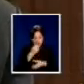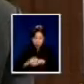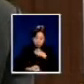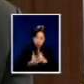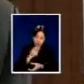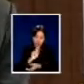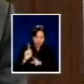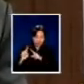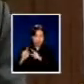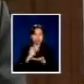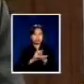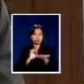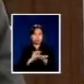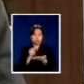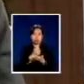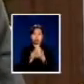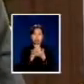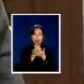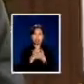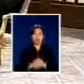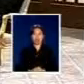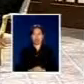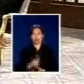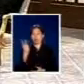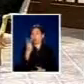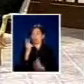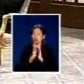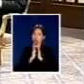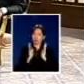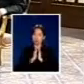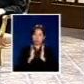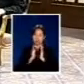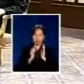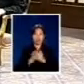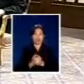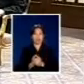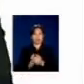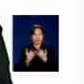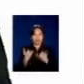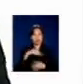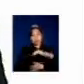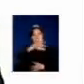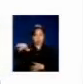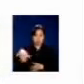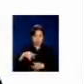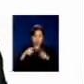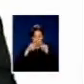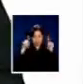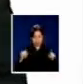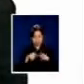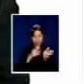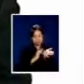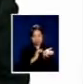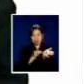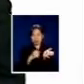นเครื่องช่วยทาง ครับขอบคุณท่านผู้ชมสองท่านมาเลยมีแซ่บผม ขอบคุณครับ ขอบคุณครับ ครับท่านผู้ชมครับและนี่นะครับก็คือแท็บเล็ตนะครับที่ภ